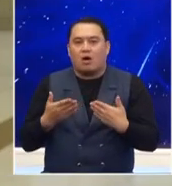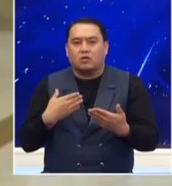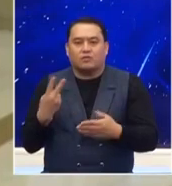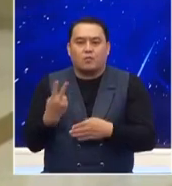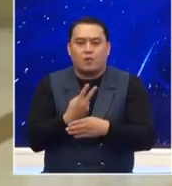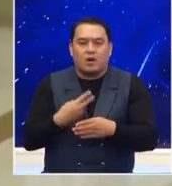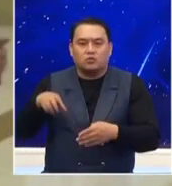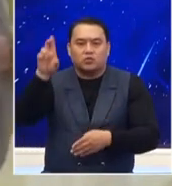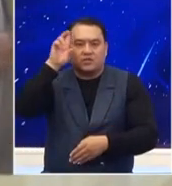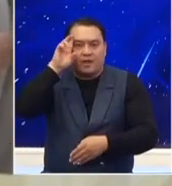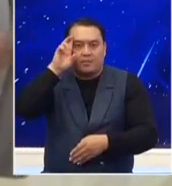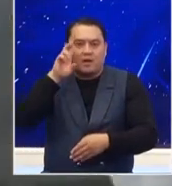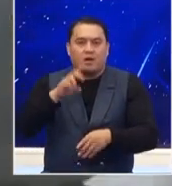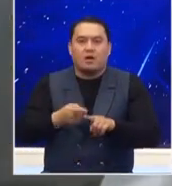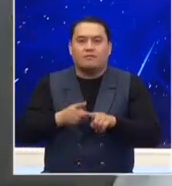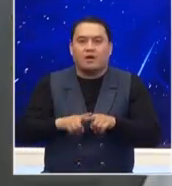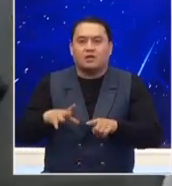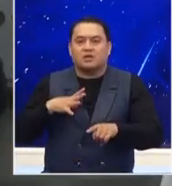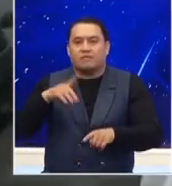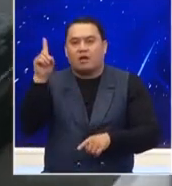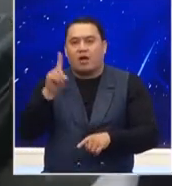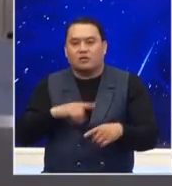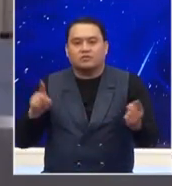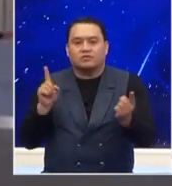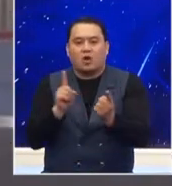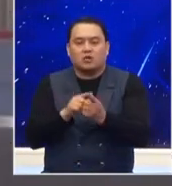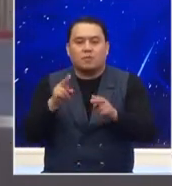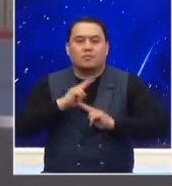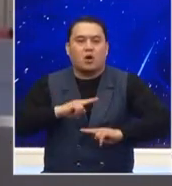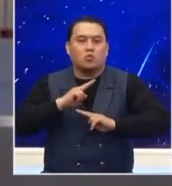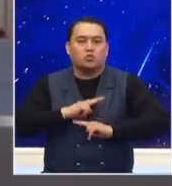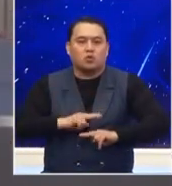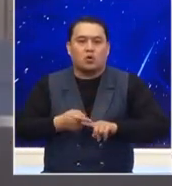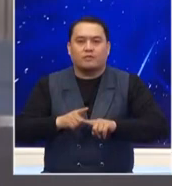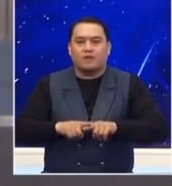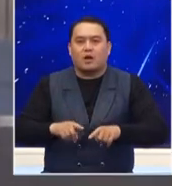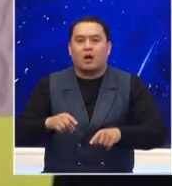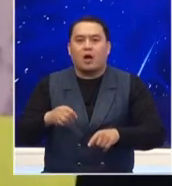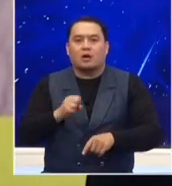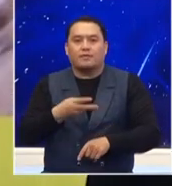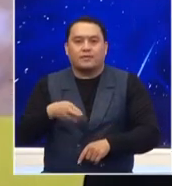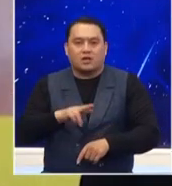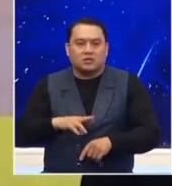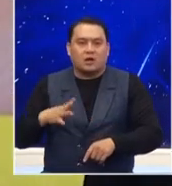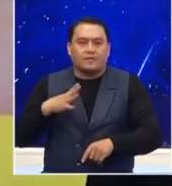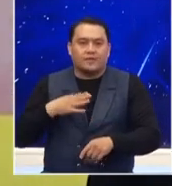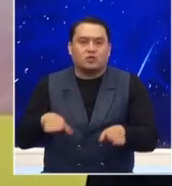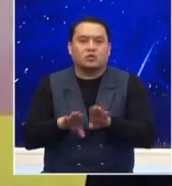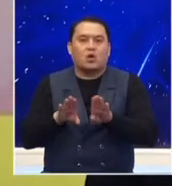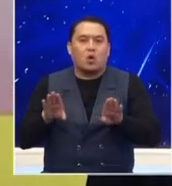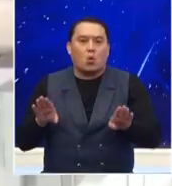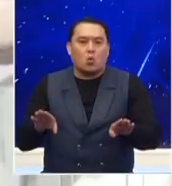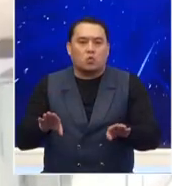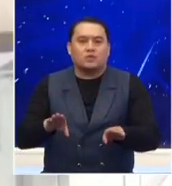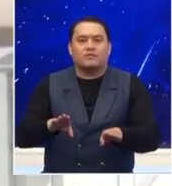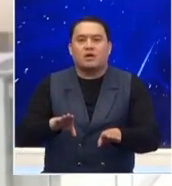двумя странами. Пассажиров-израильтян приветствовали сотрудники пограничной службы Эмиратов. Ранее такой же рейс был совершен из